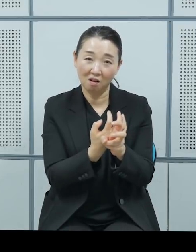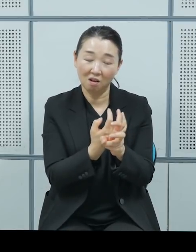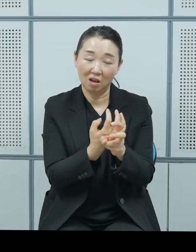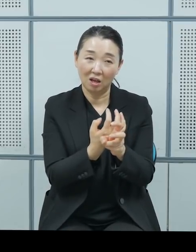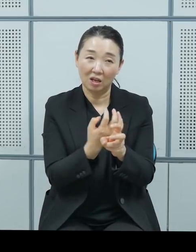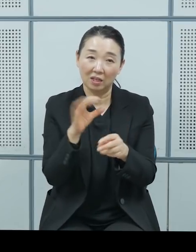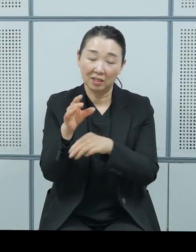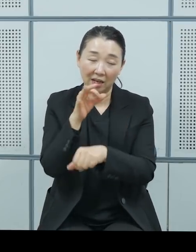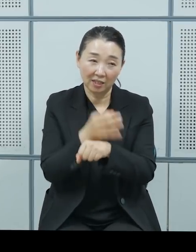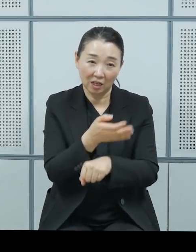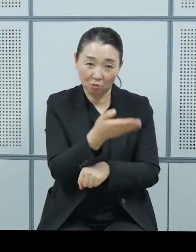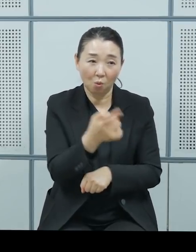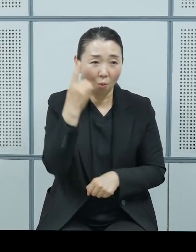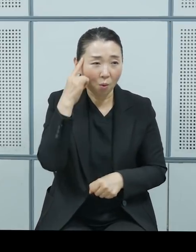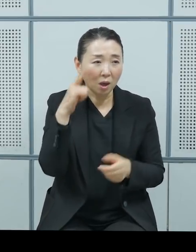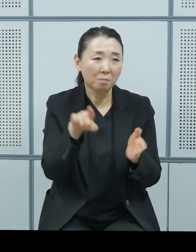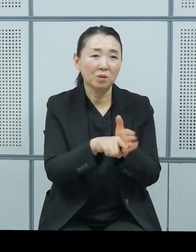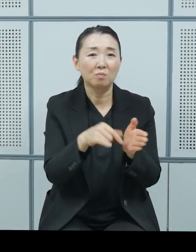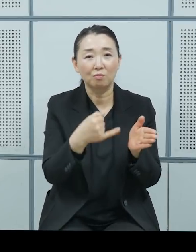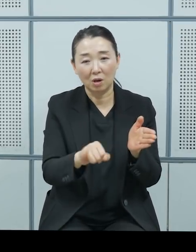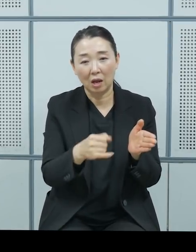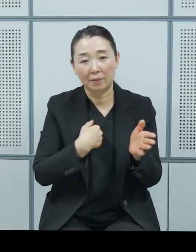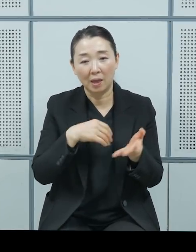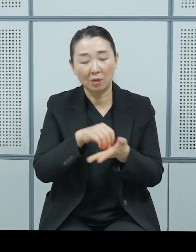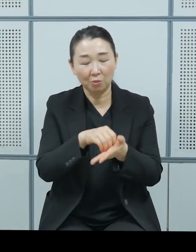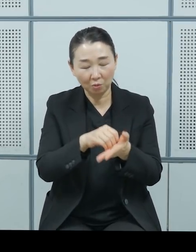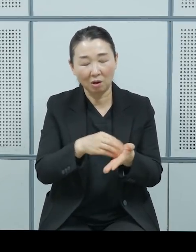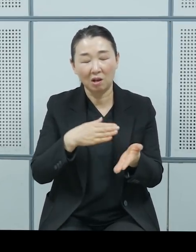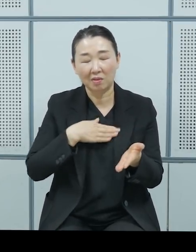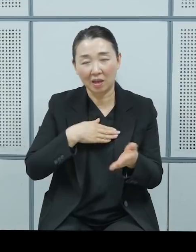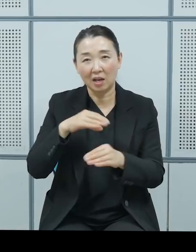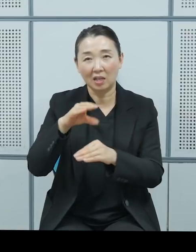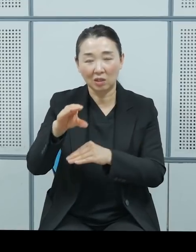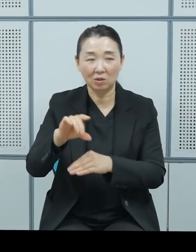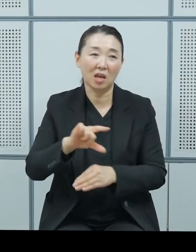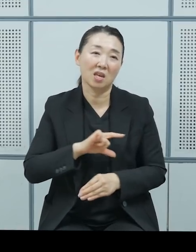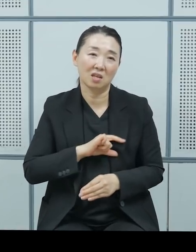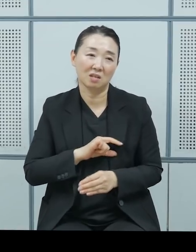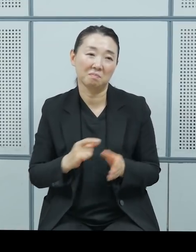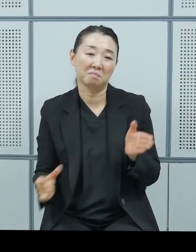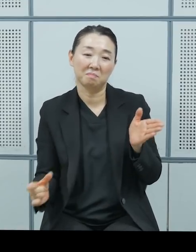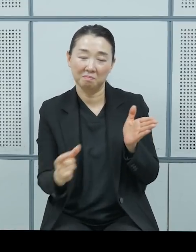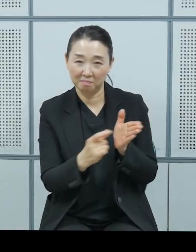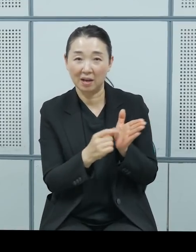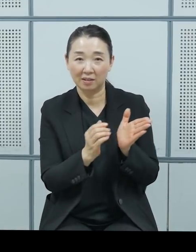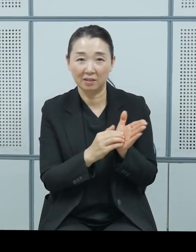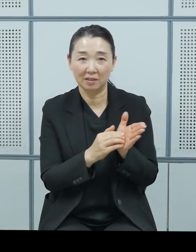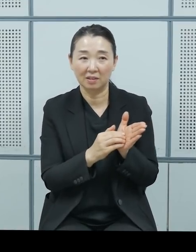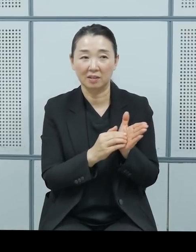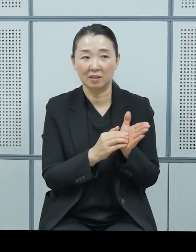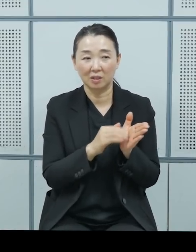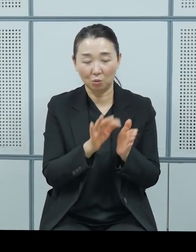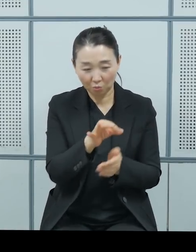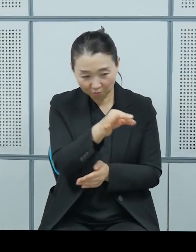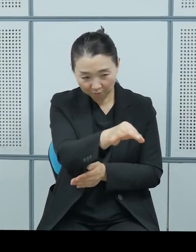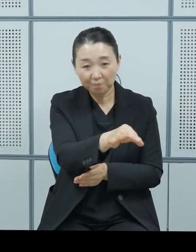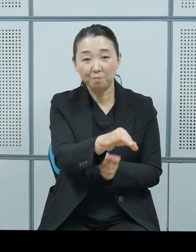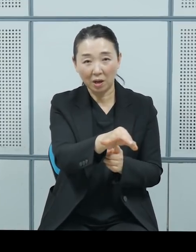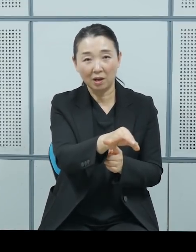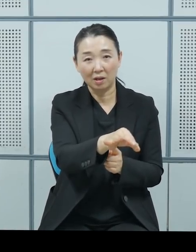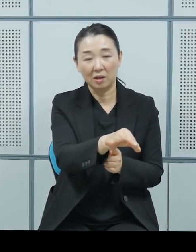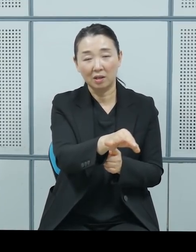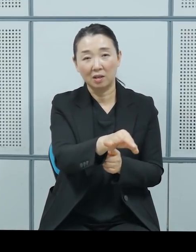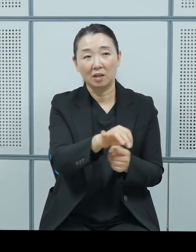이분은 신용 불량자였기 때문에 네. 제가 다 등록하고 제가 차주로 그때는 네네. 등재를 해서 갖다 드리면서 이거